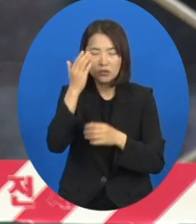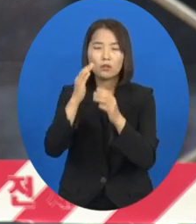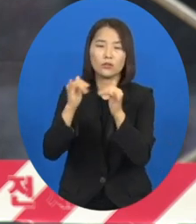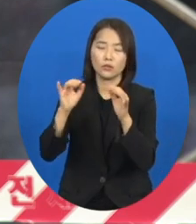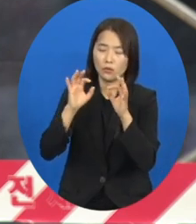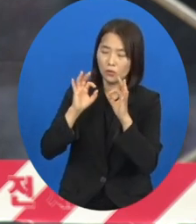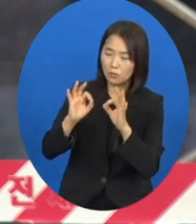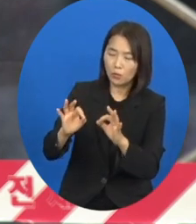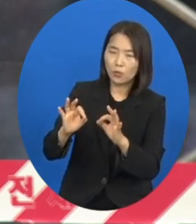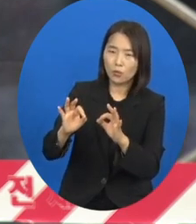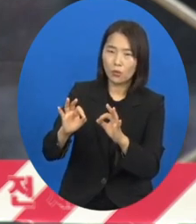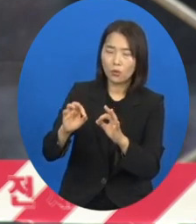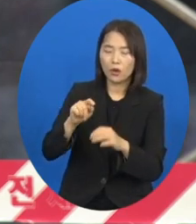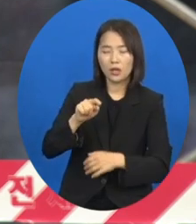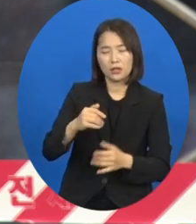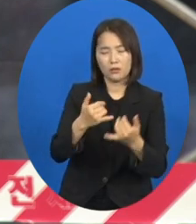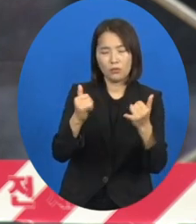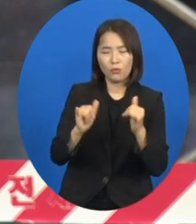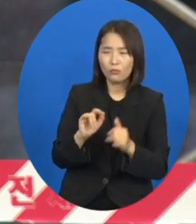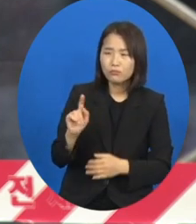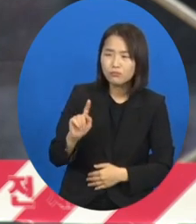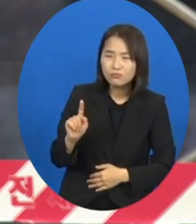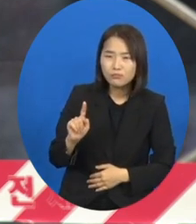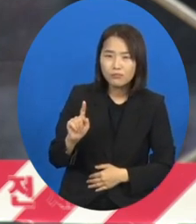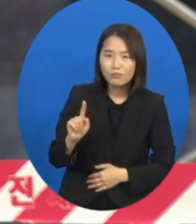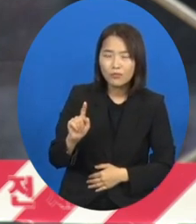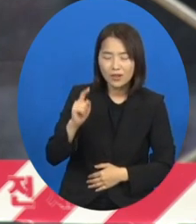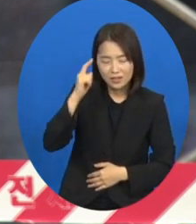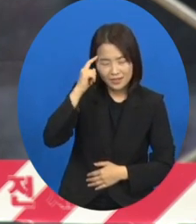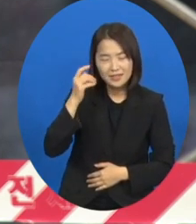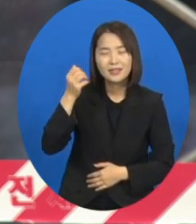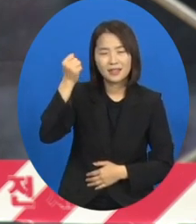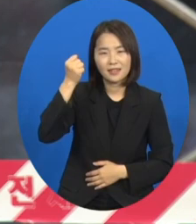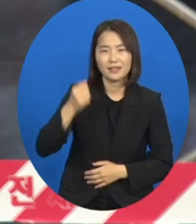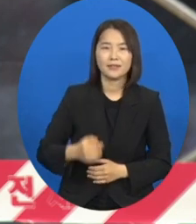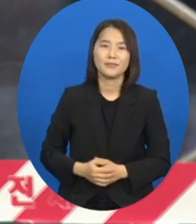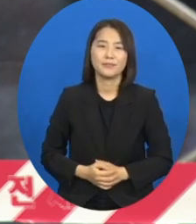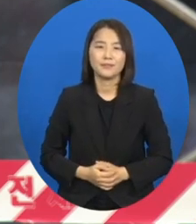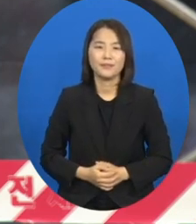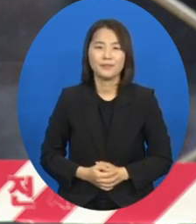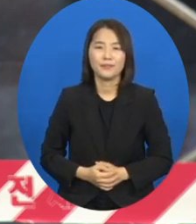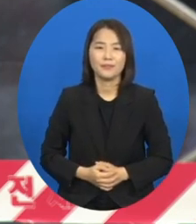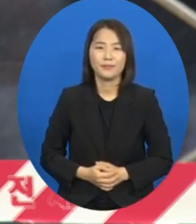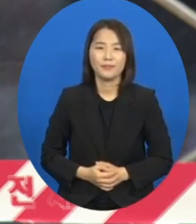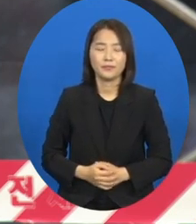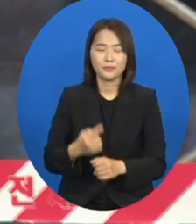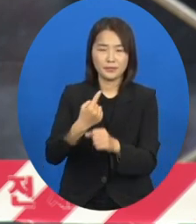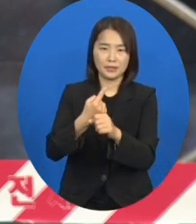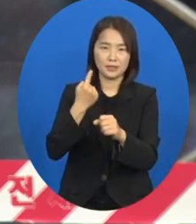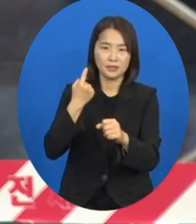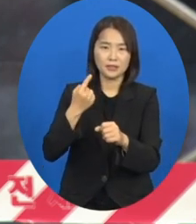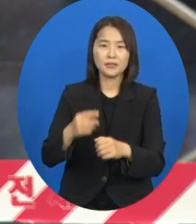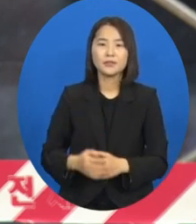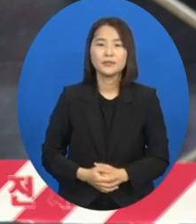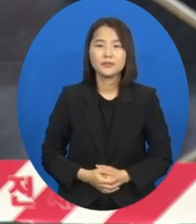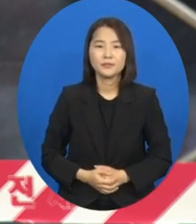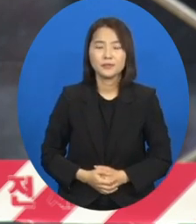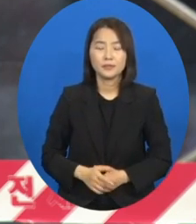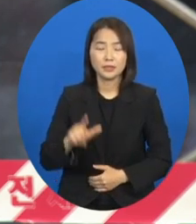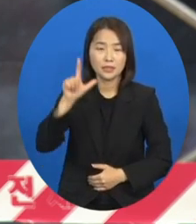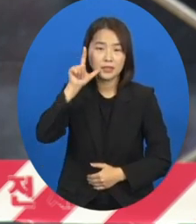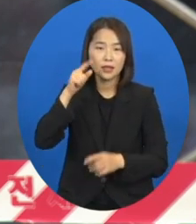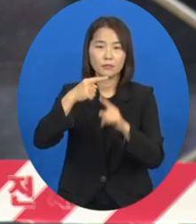보면서 이 공동체 뭐지? 라는 생각을 하게 되었습니다. 작년에